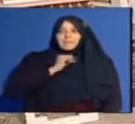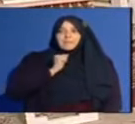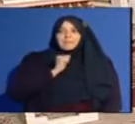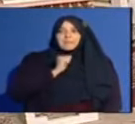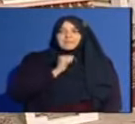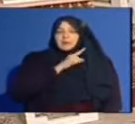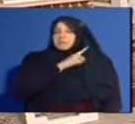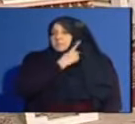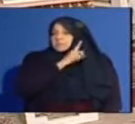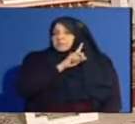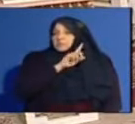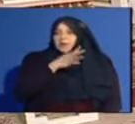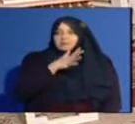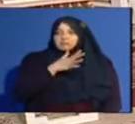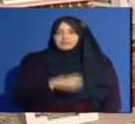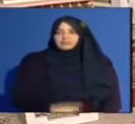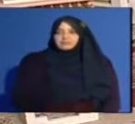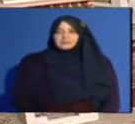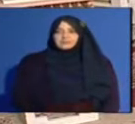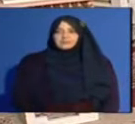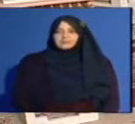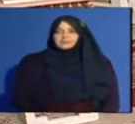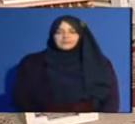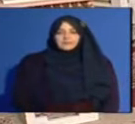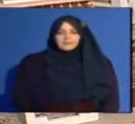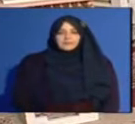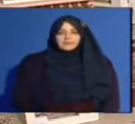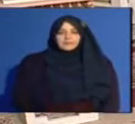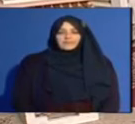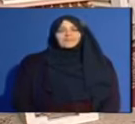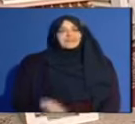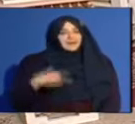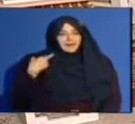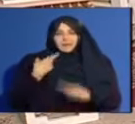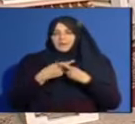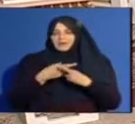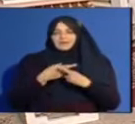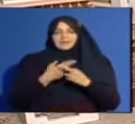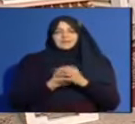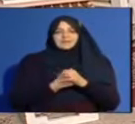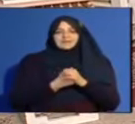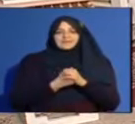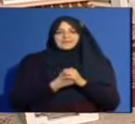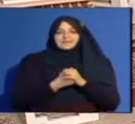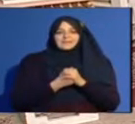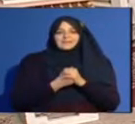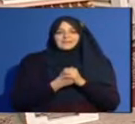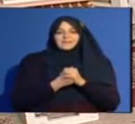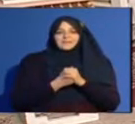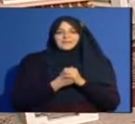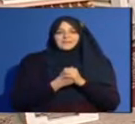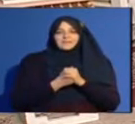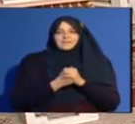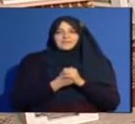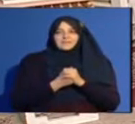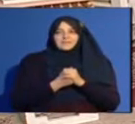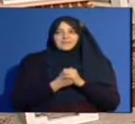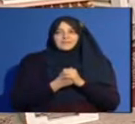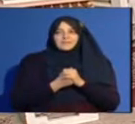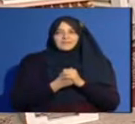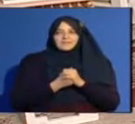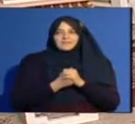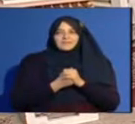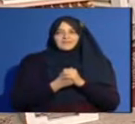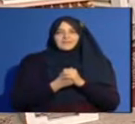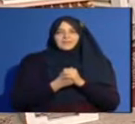راكي تسمعي فيا؟ السلام عليكم. عليكم السلام ورحمة الله. هل تسمعني